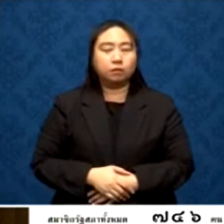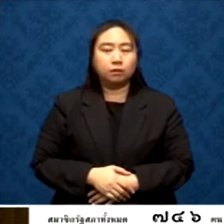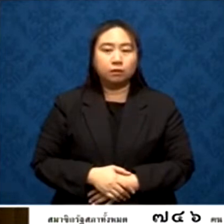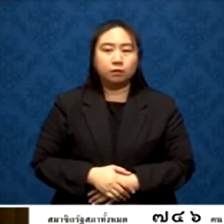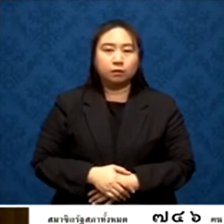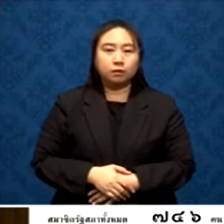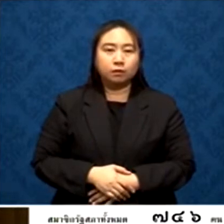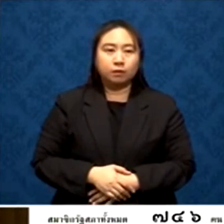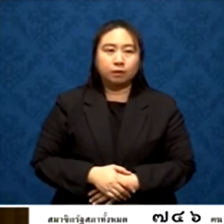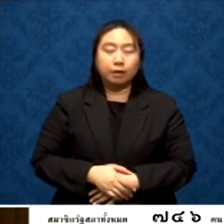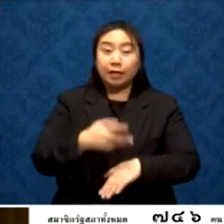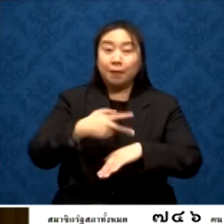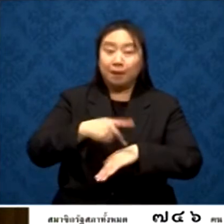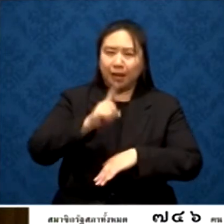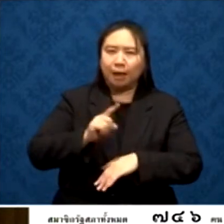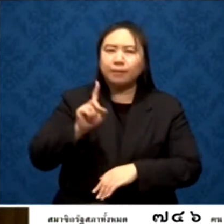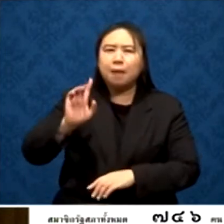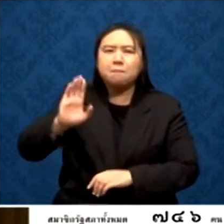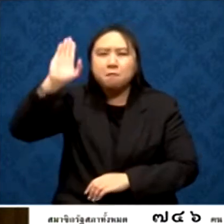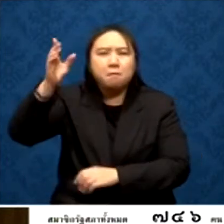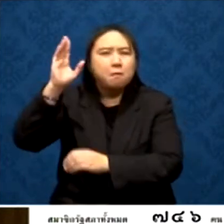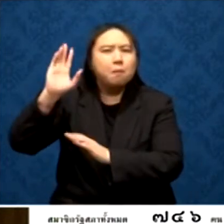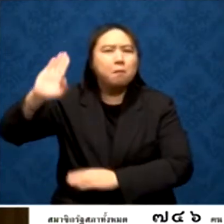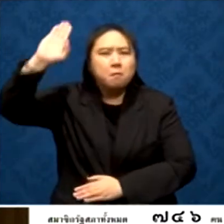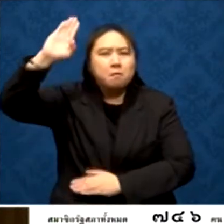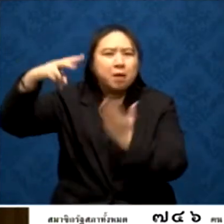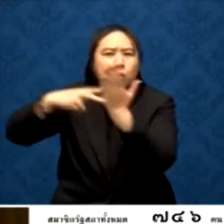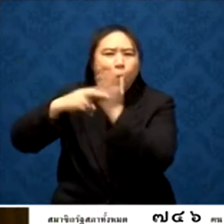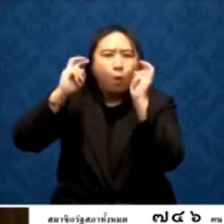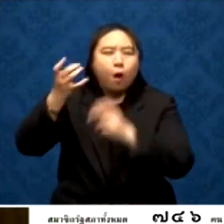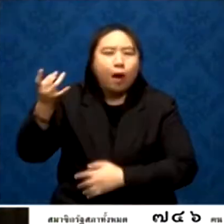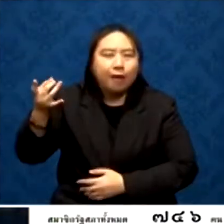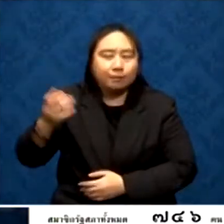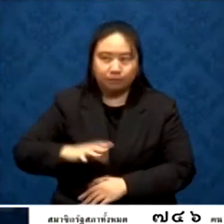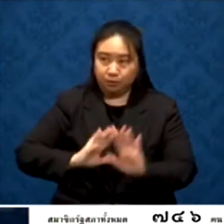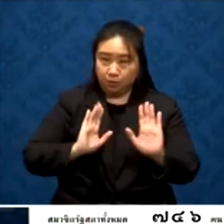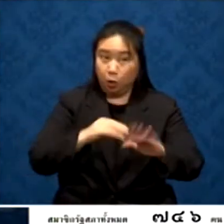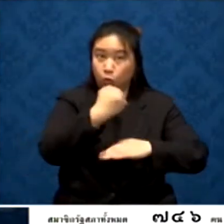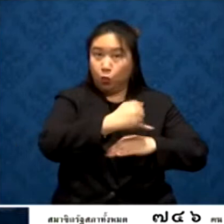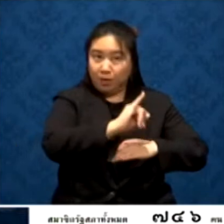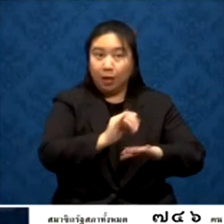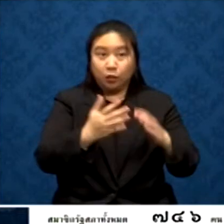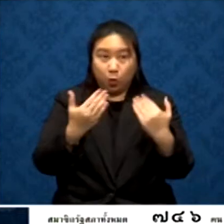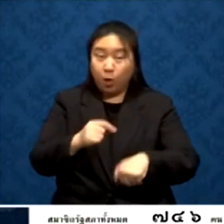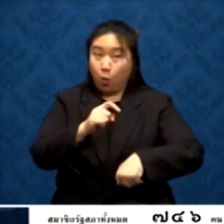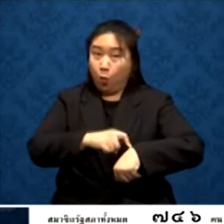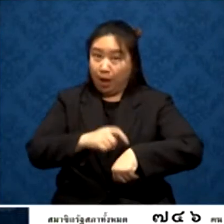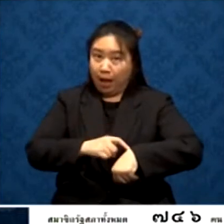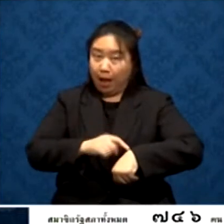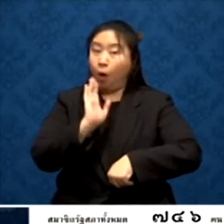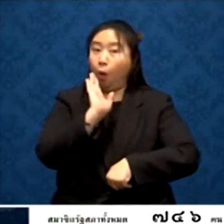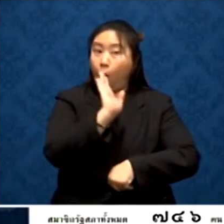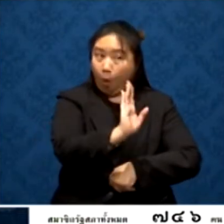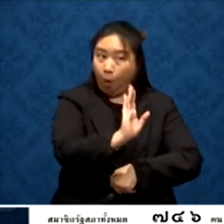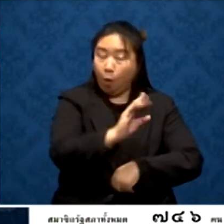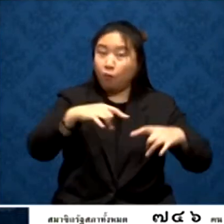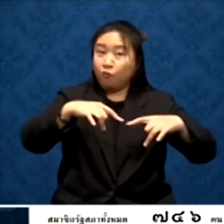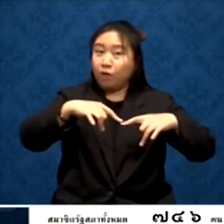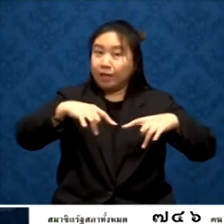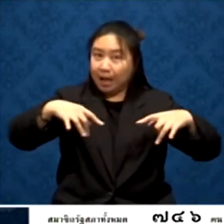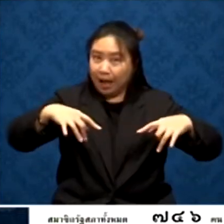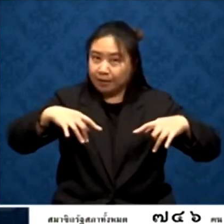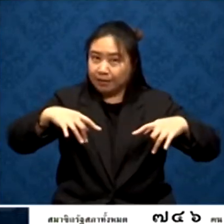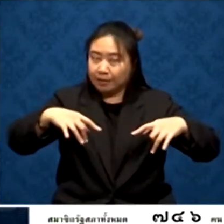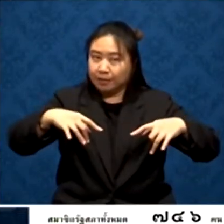บครับ ครับ กำลังจะหรือว่าขนาดนี้นี่เวลาของฝ่ายค้านเนี่ยหรือเพื่อนอีกซีกหนึ่งดีก